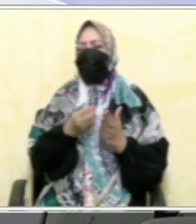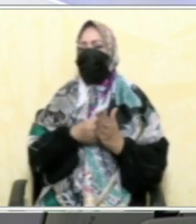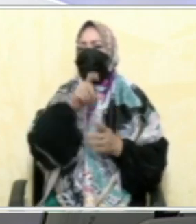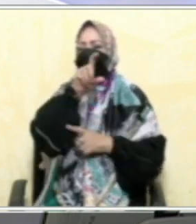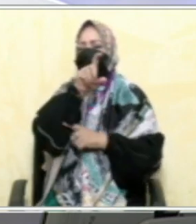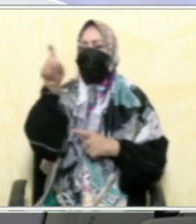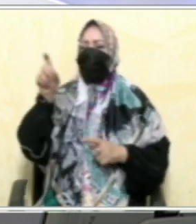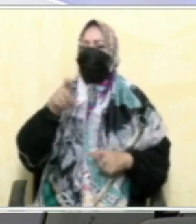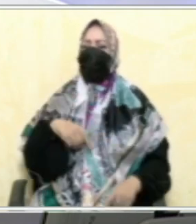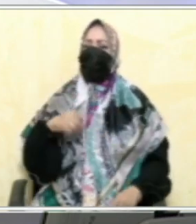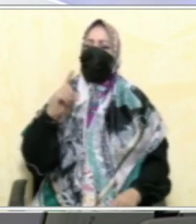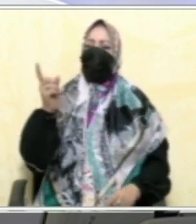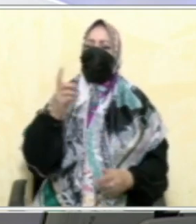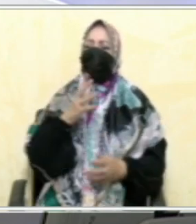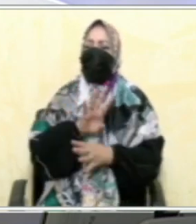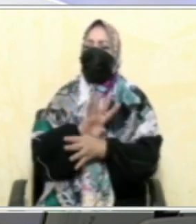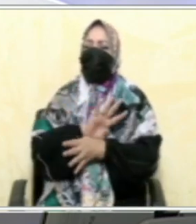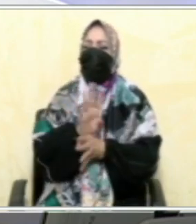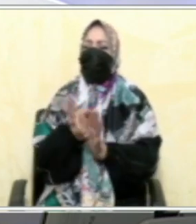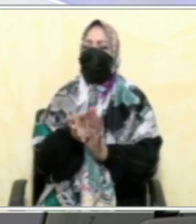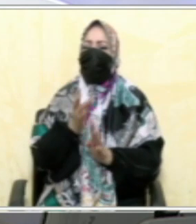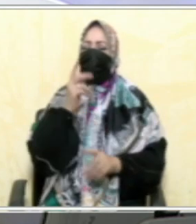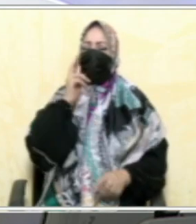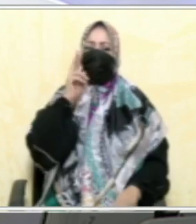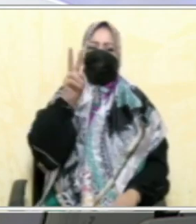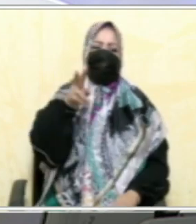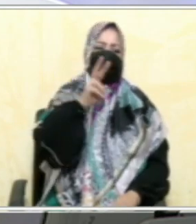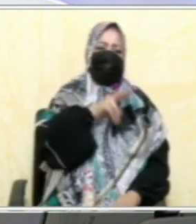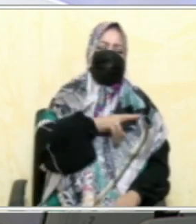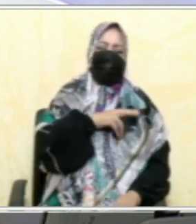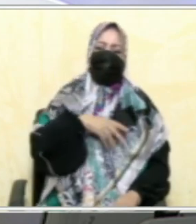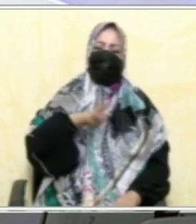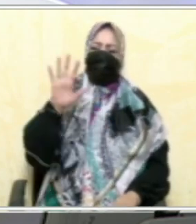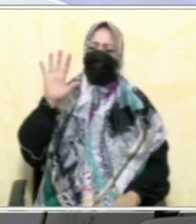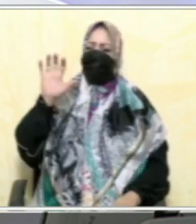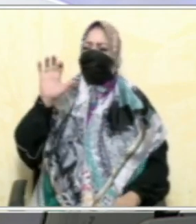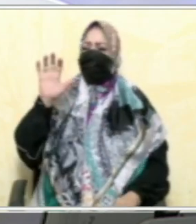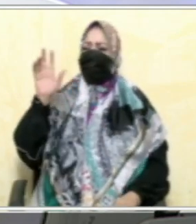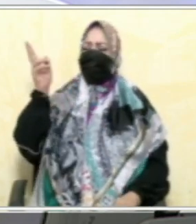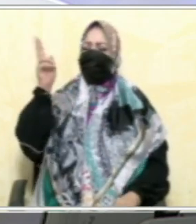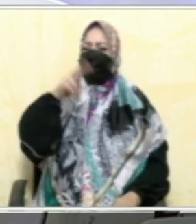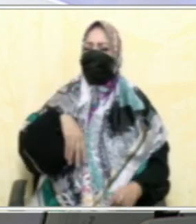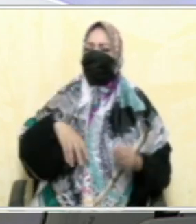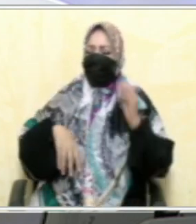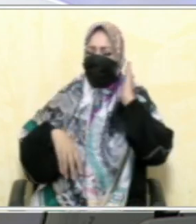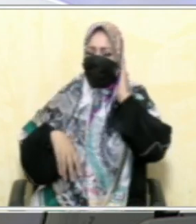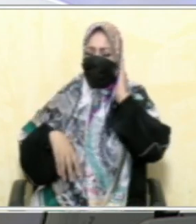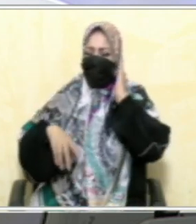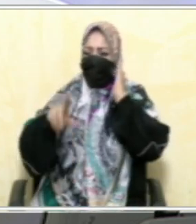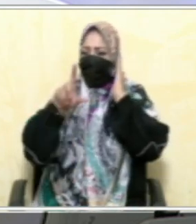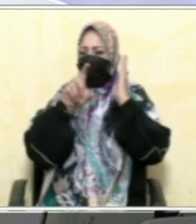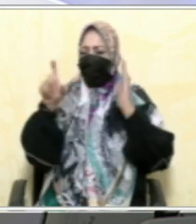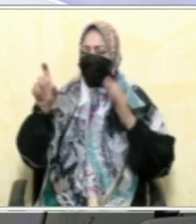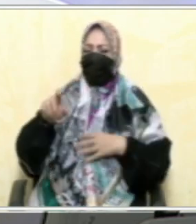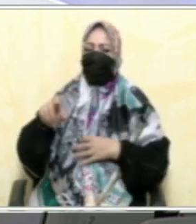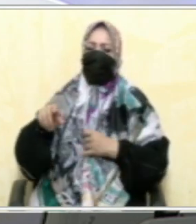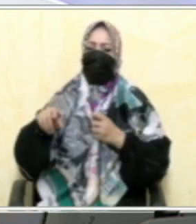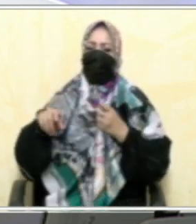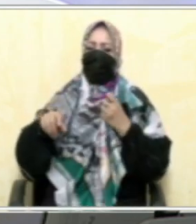يقرأوا عن الإسلام جيدا حينما رأوا النظافة في الإسلام، وحتى الذين جاءوا إلى كأس العالم في قطر